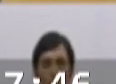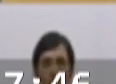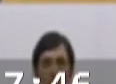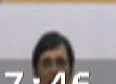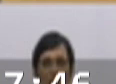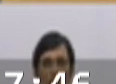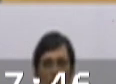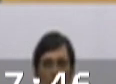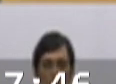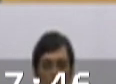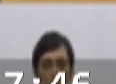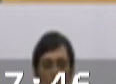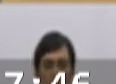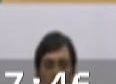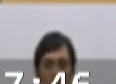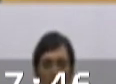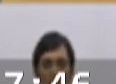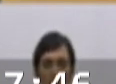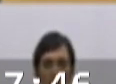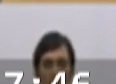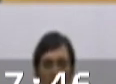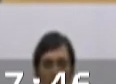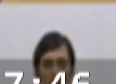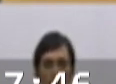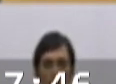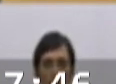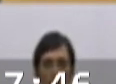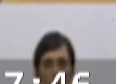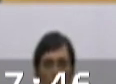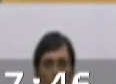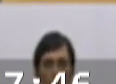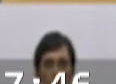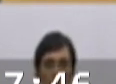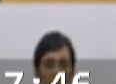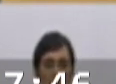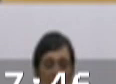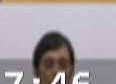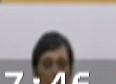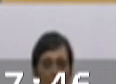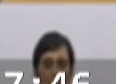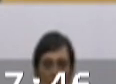შედეგები მოუტანა ქვეყანას DRG-მ როგორც საბიუჯეტო დონეზე,